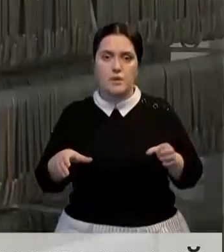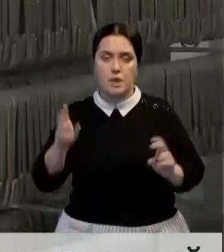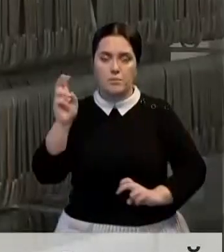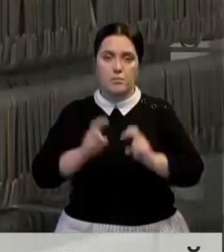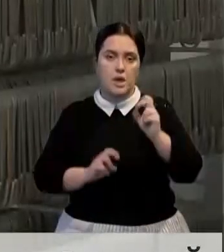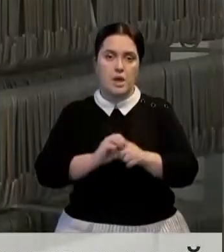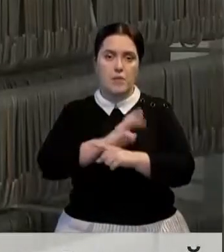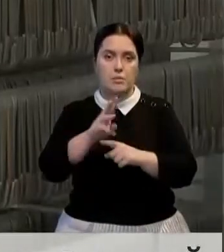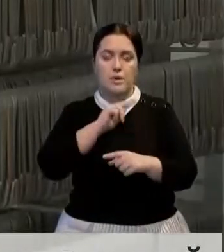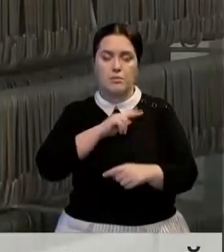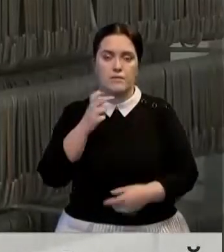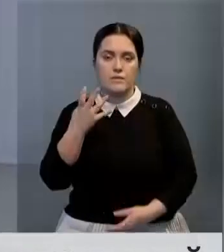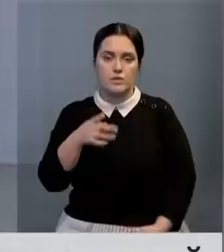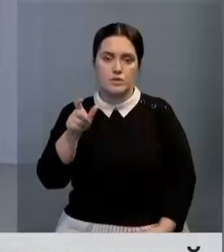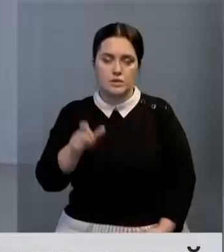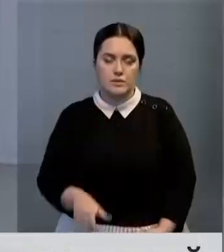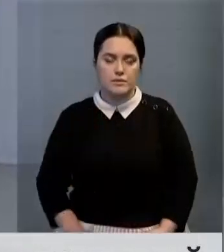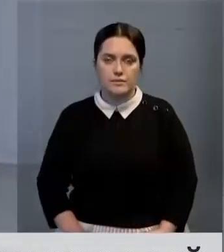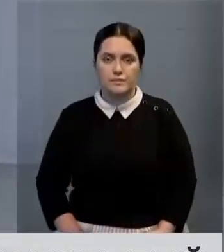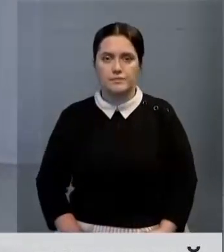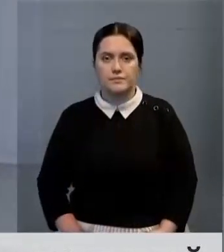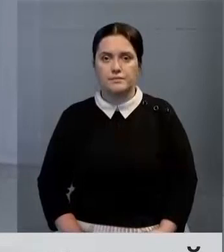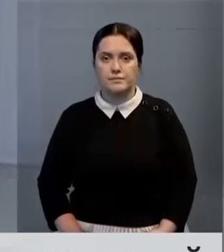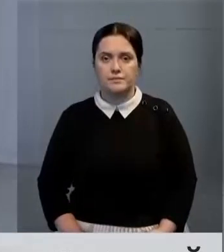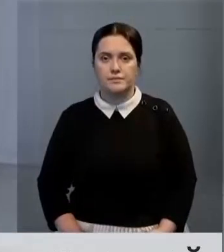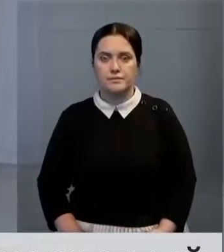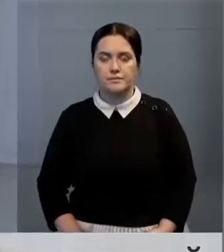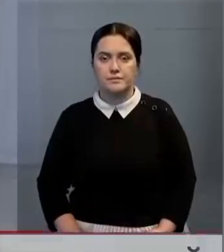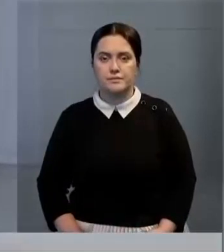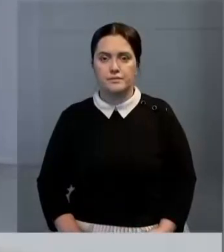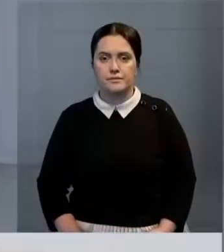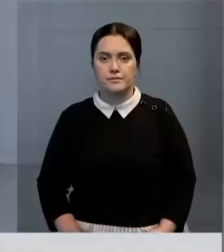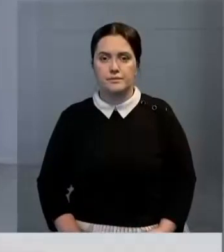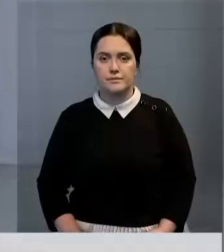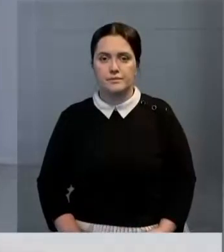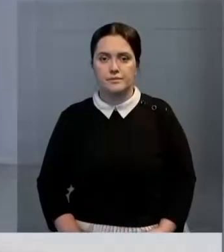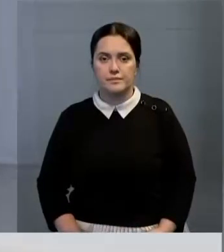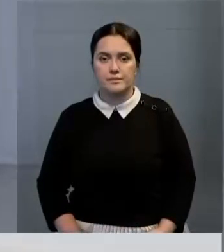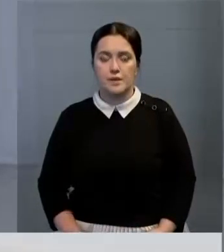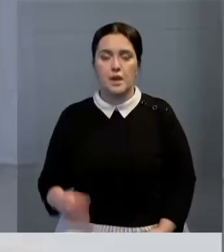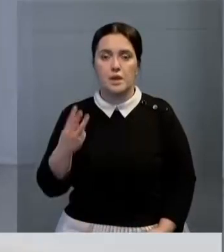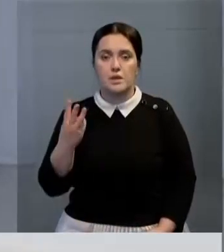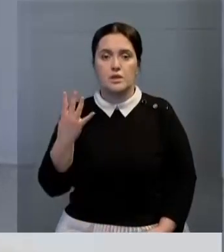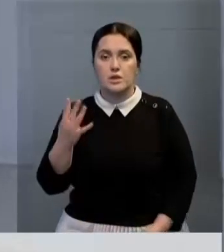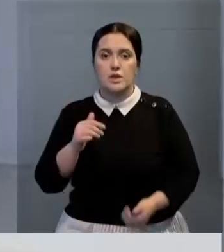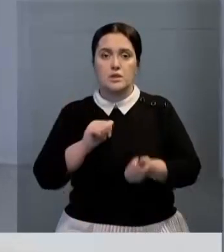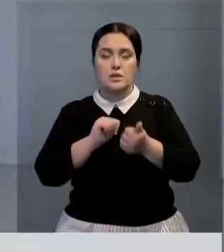обеспечит работой 240 человек. Это рассчитано на полный цикл при четырехсменной производстве работ.